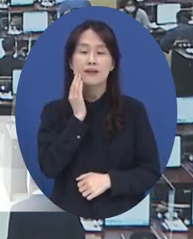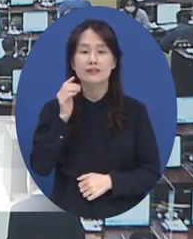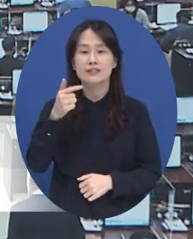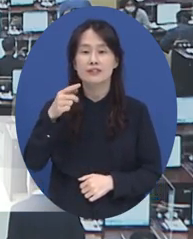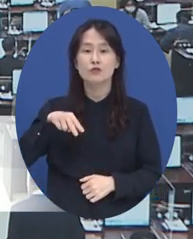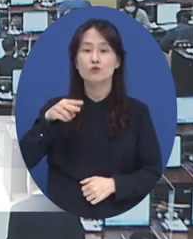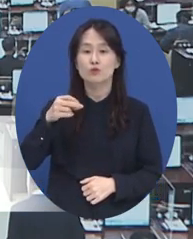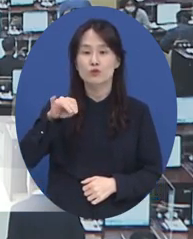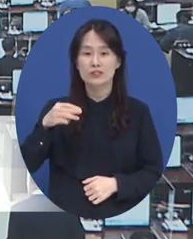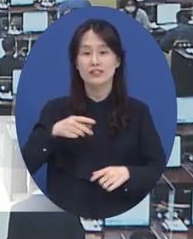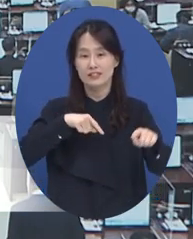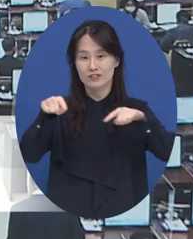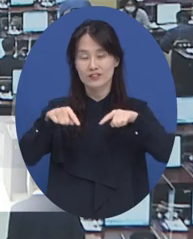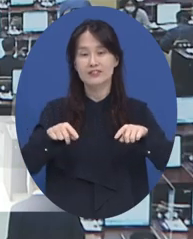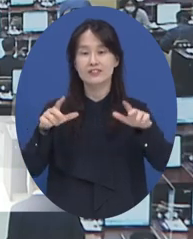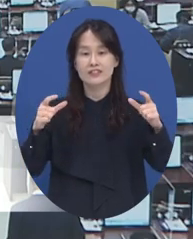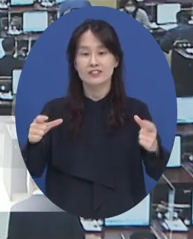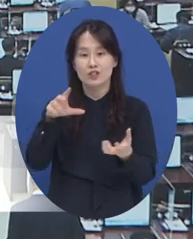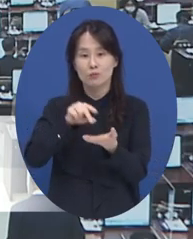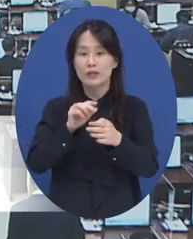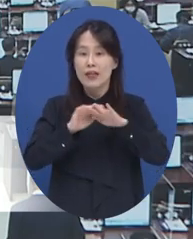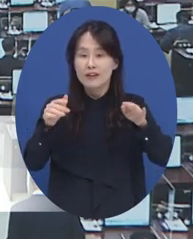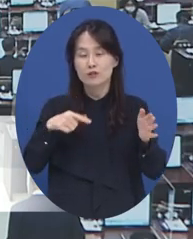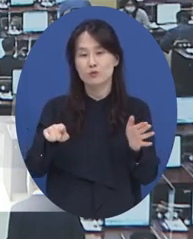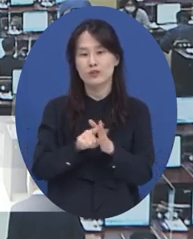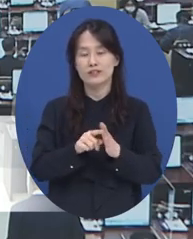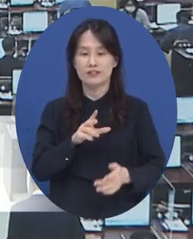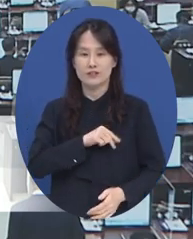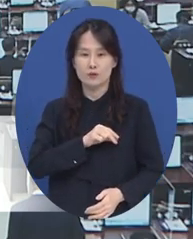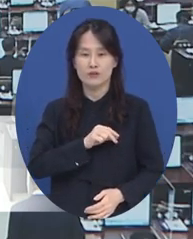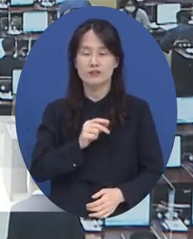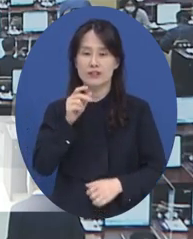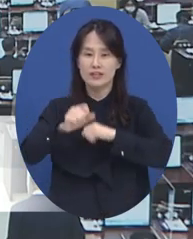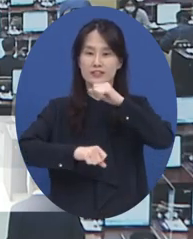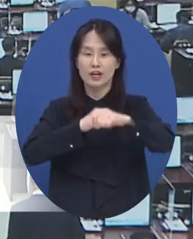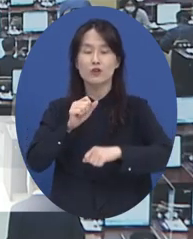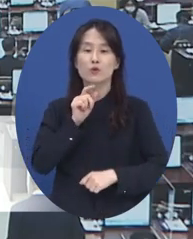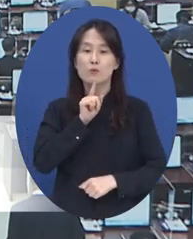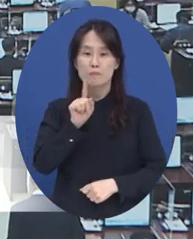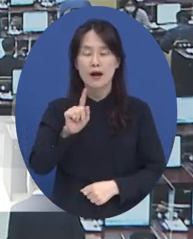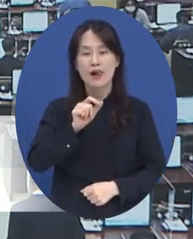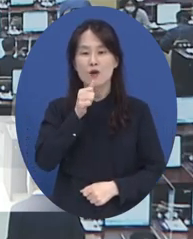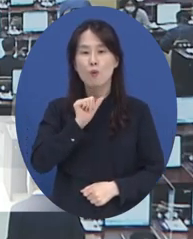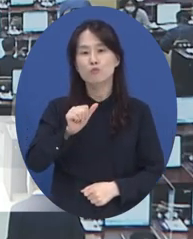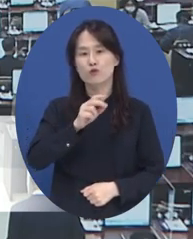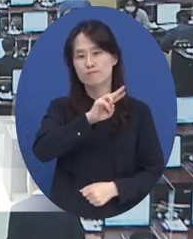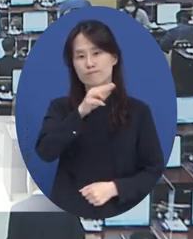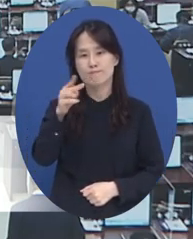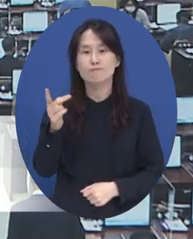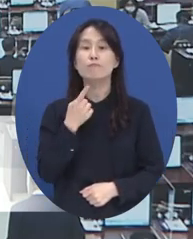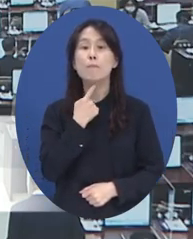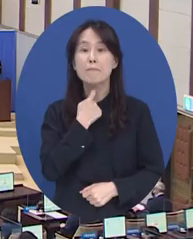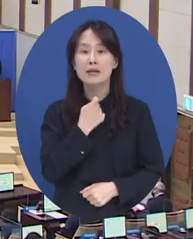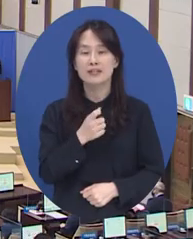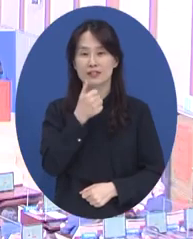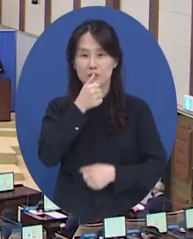지역 현안들을 해결하기 위한 의원들의 5분자유발언 이 진행되었습니다 9 0 3 기자가 취재했습니다